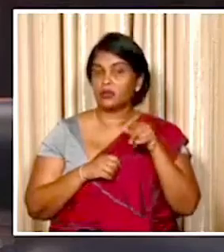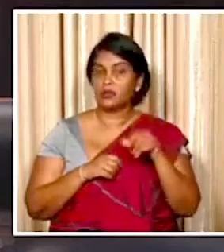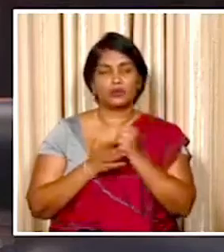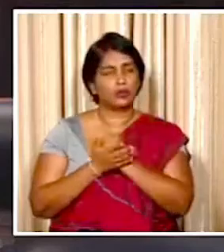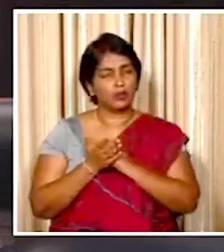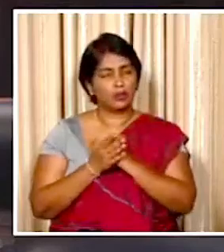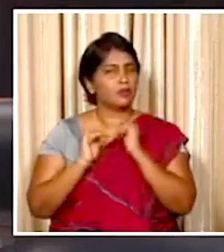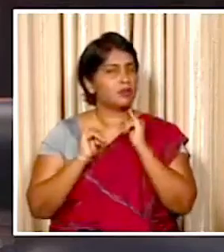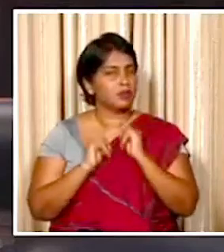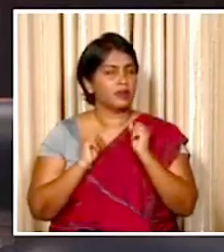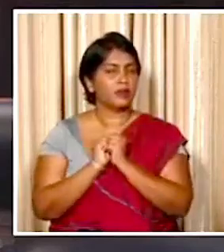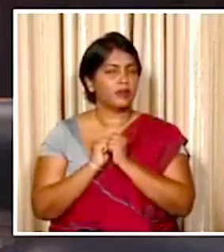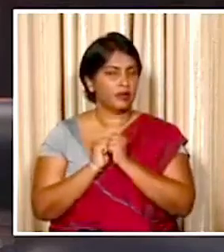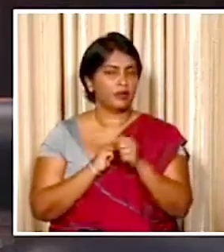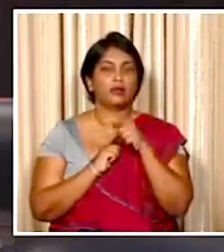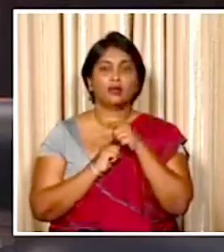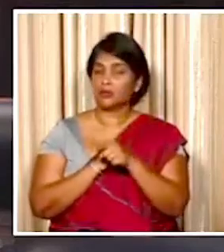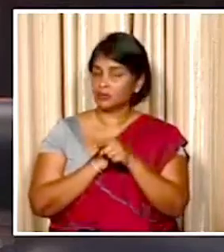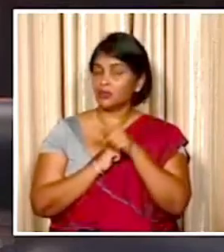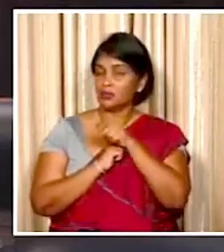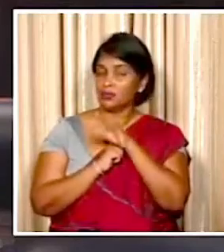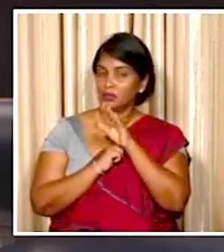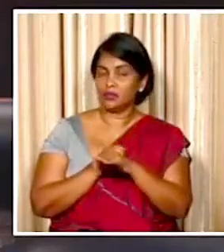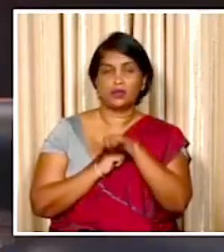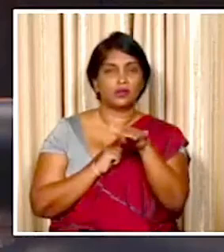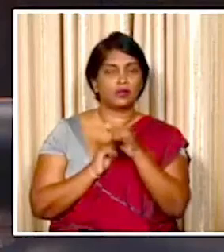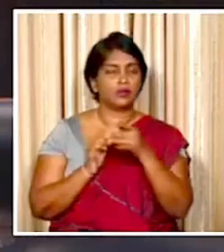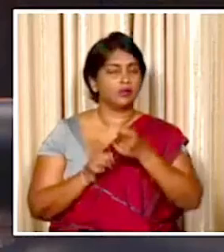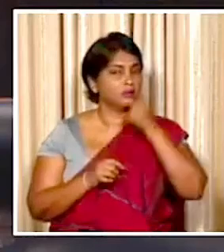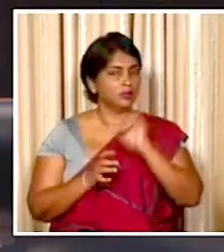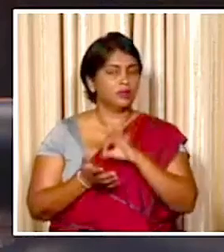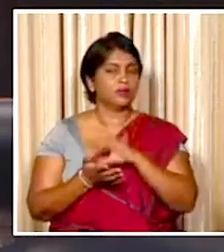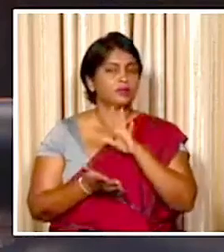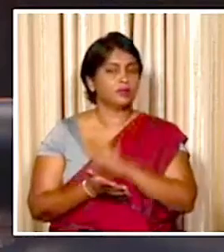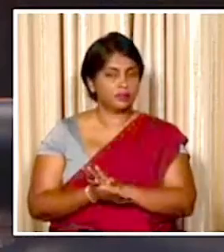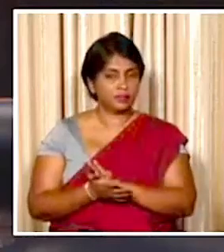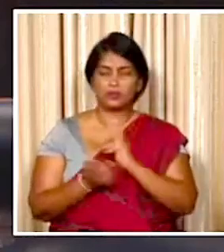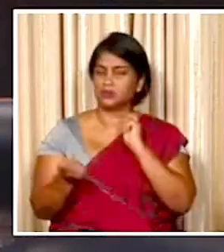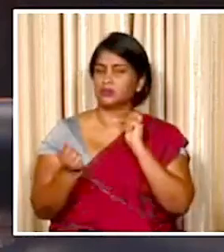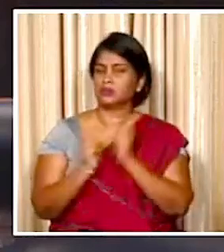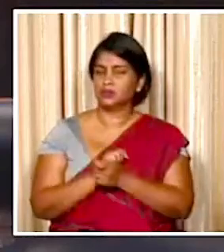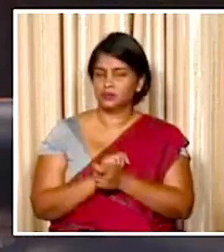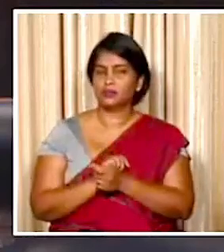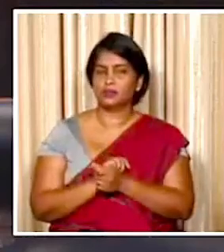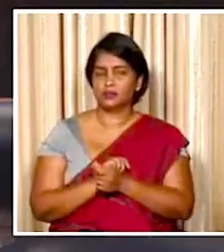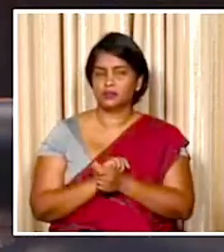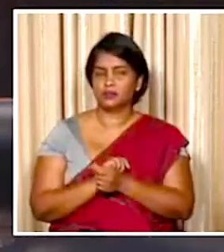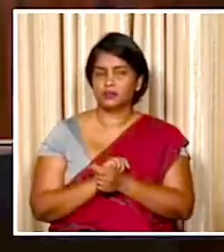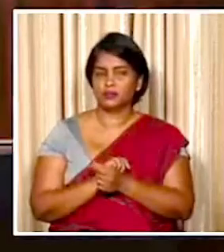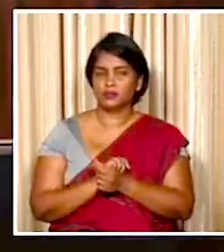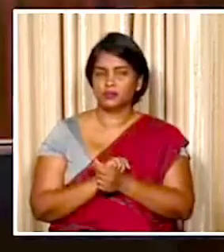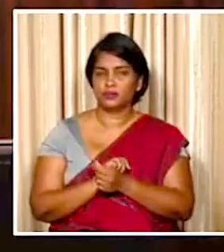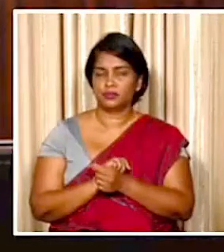සියලුම අසාධාරණකම් වුන් කරන වුනේ සමාජ සම්මුතිය ගරු මන්ත්‍රීතුමිය ඔබතුමියට තව විනාඩි